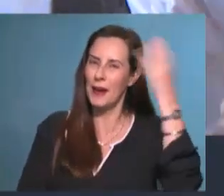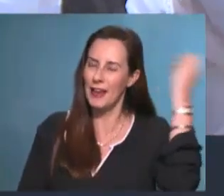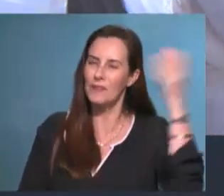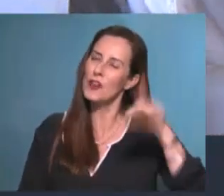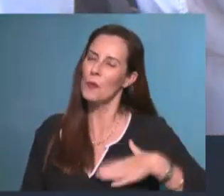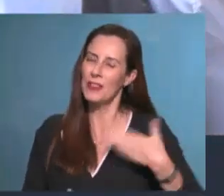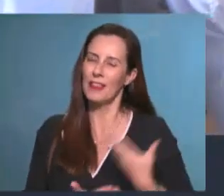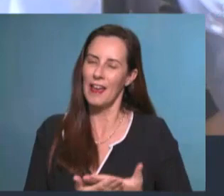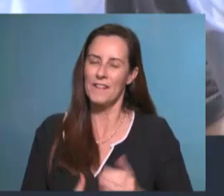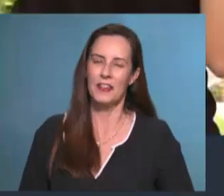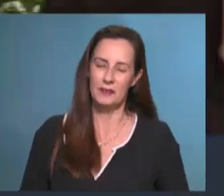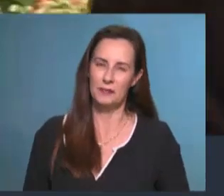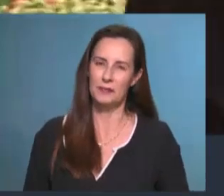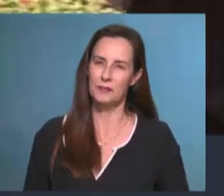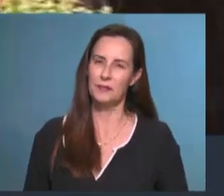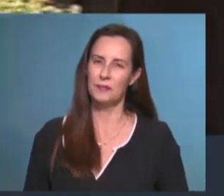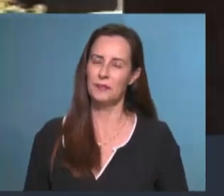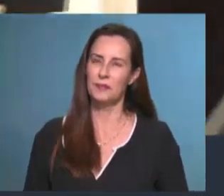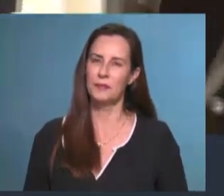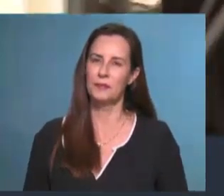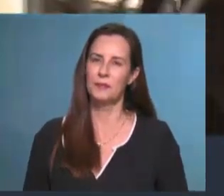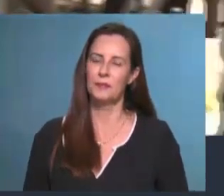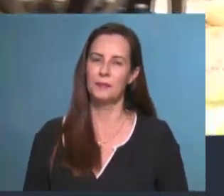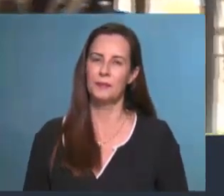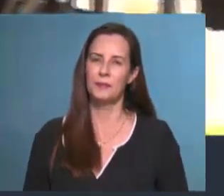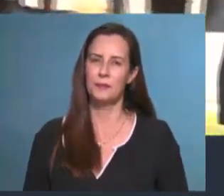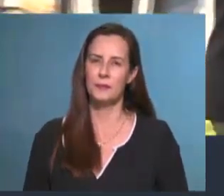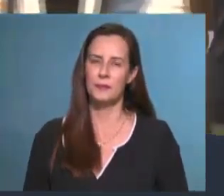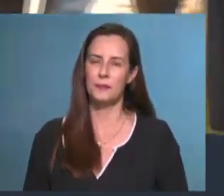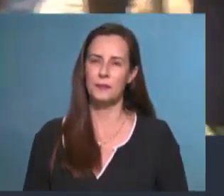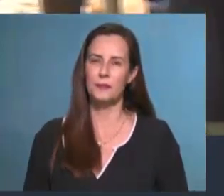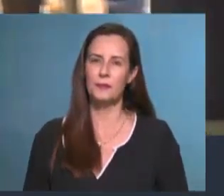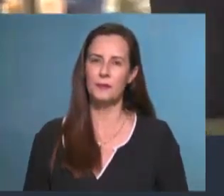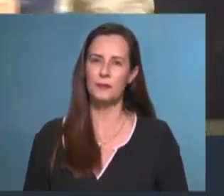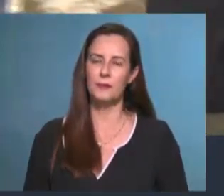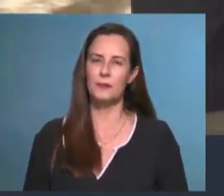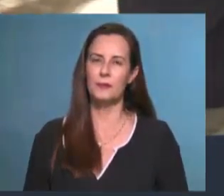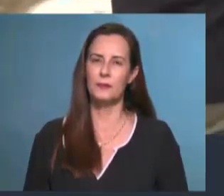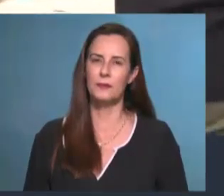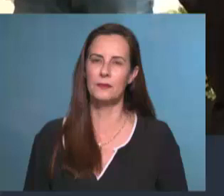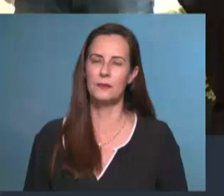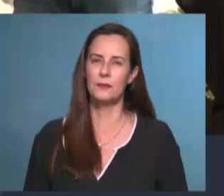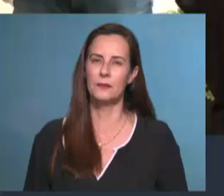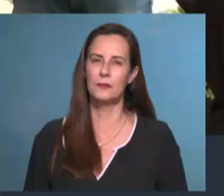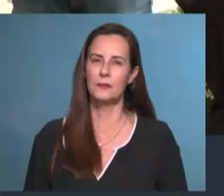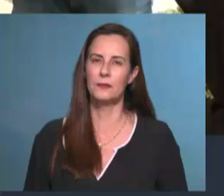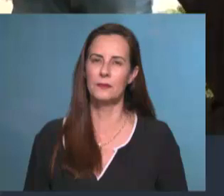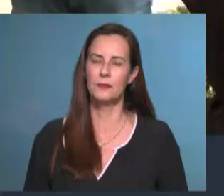מתנדב. Lord, I'm 500 miles away from